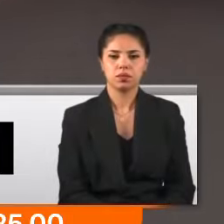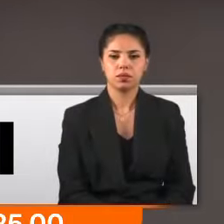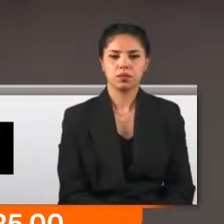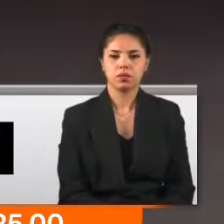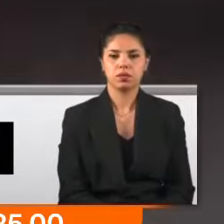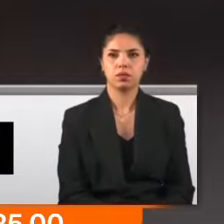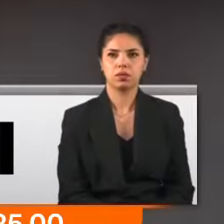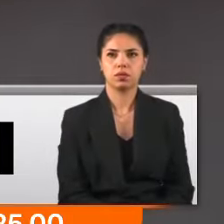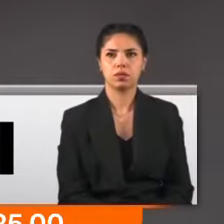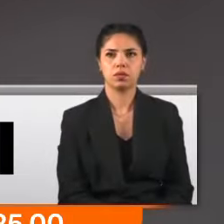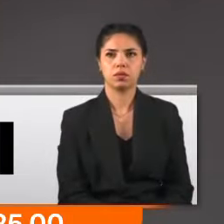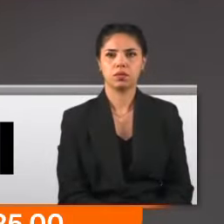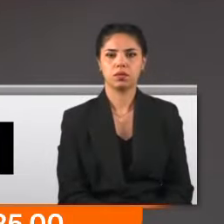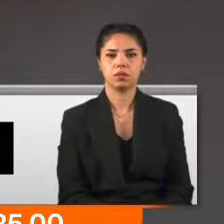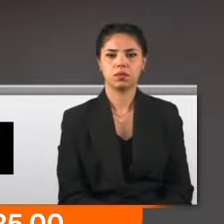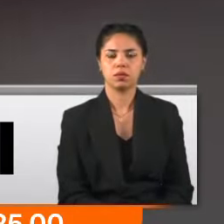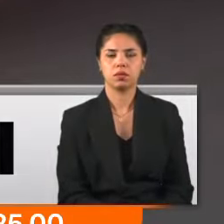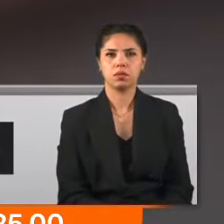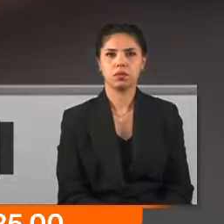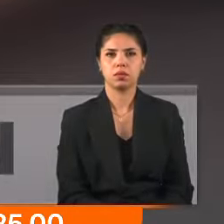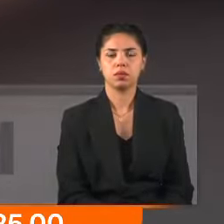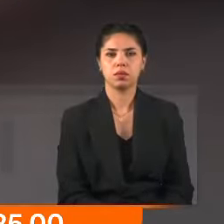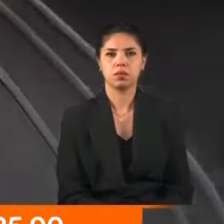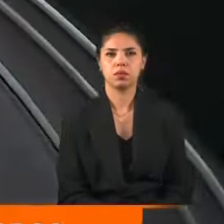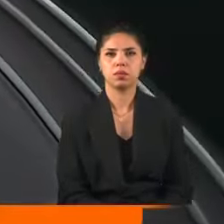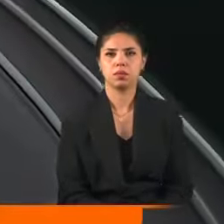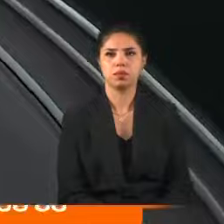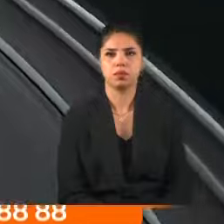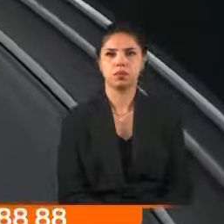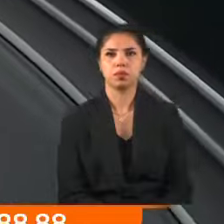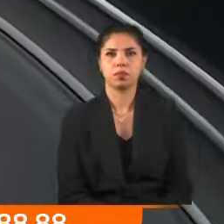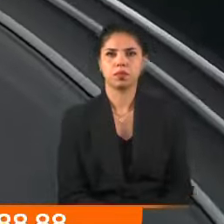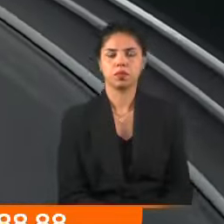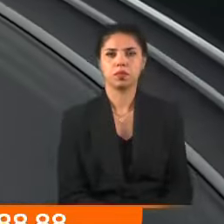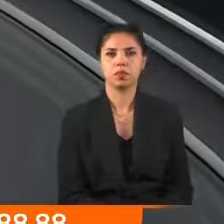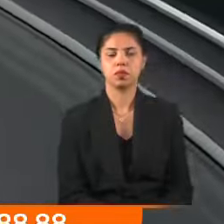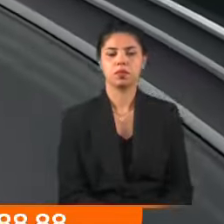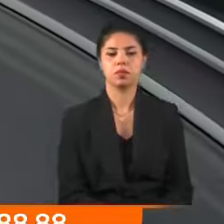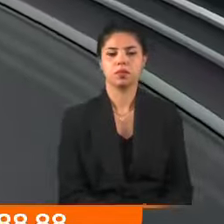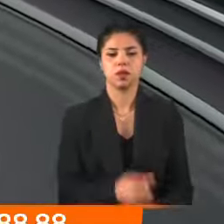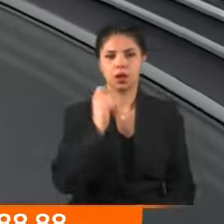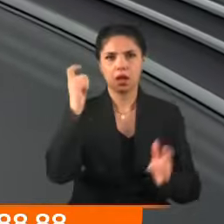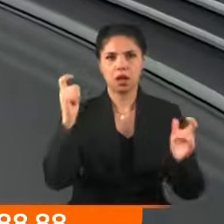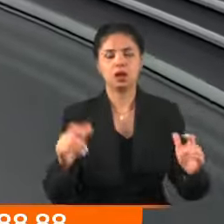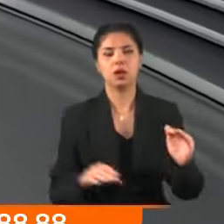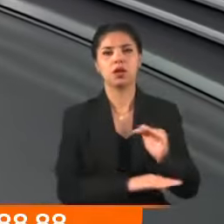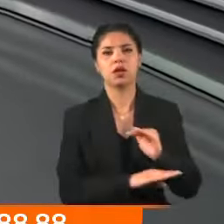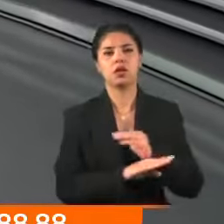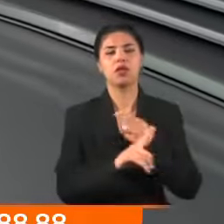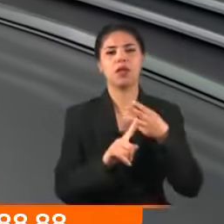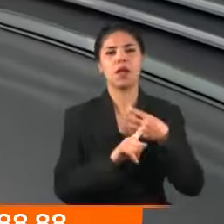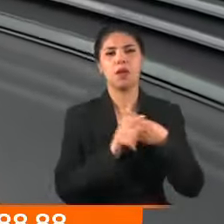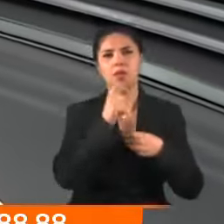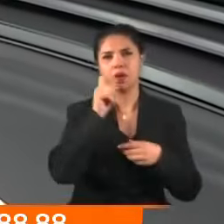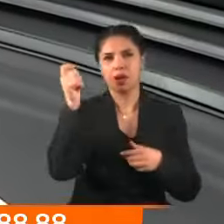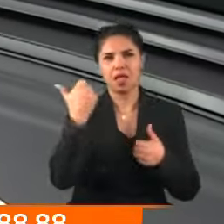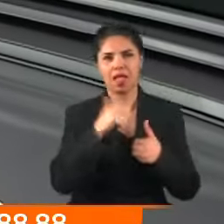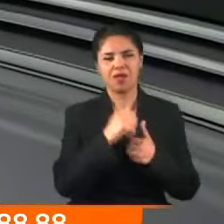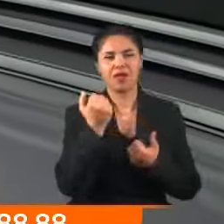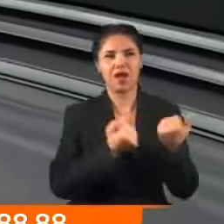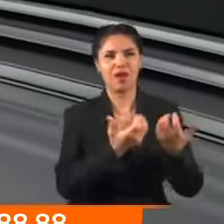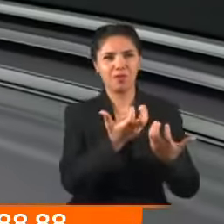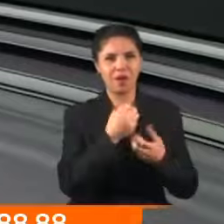Burnu sürtsün diye. Ankara'da yaşayan Emre Okur eşine otomobil